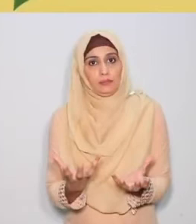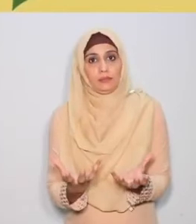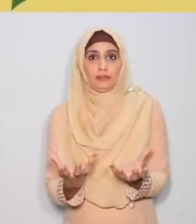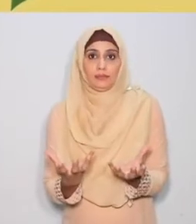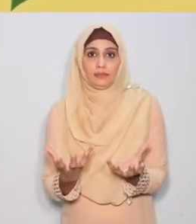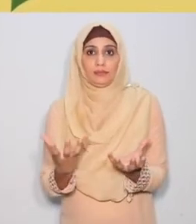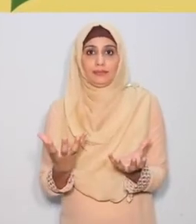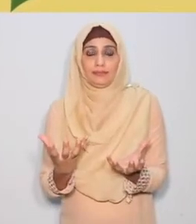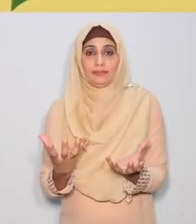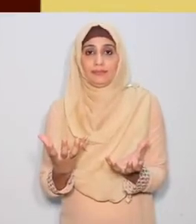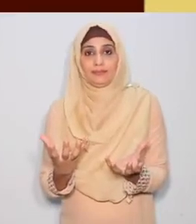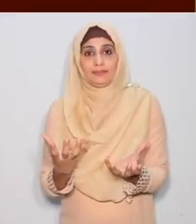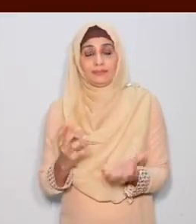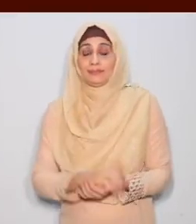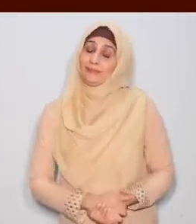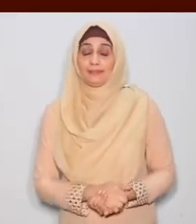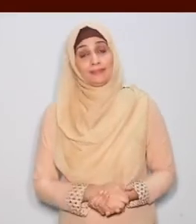निकल आया।